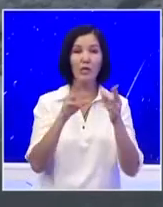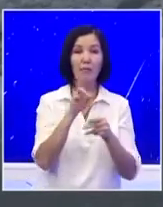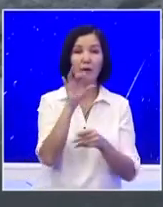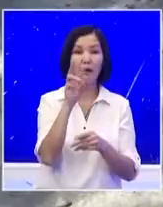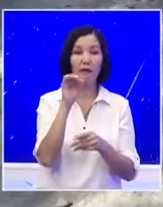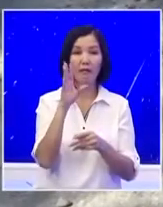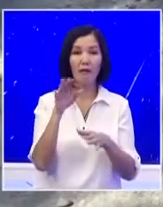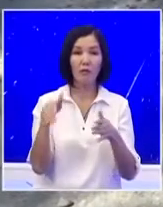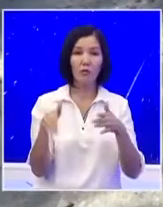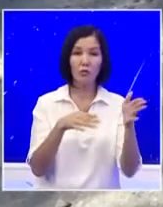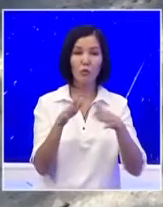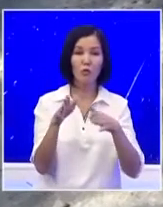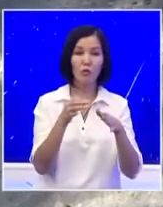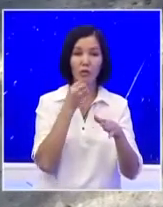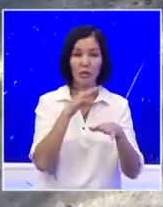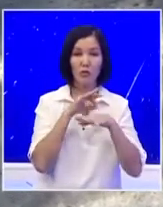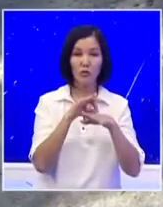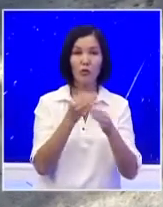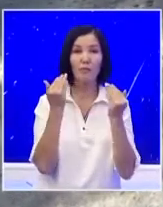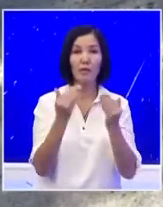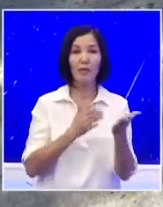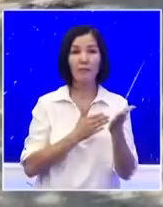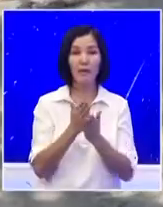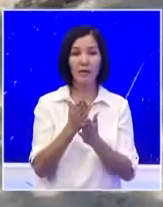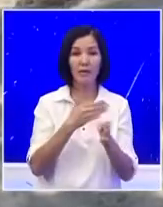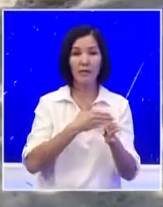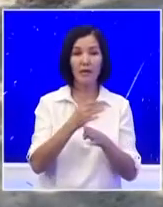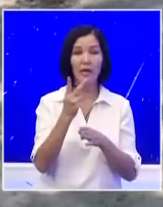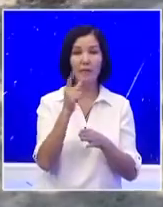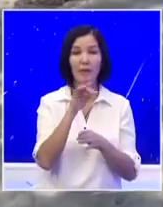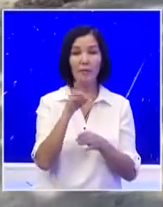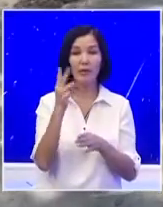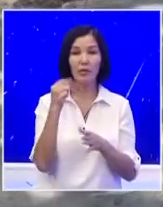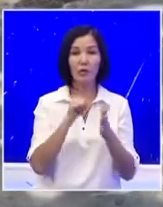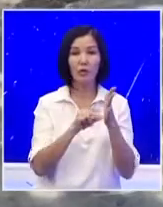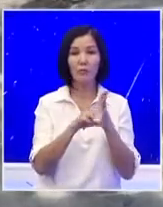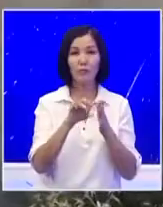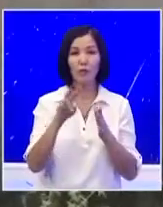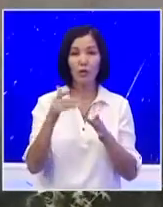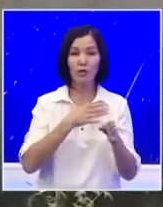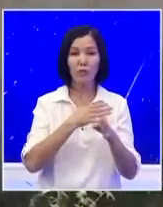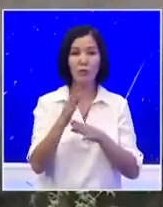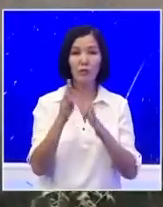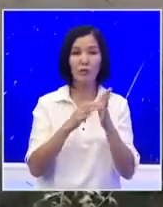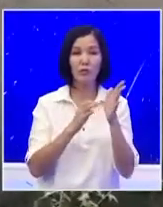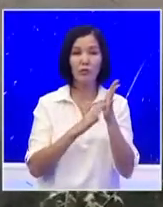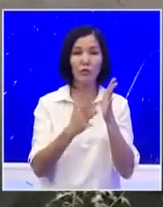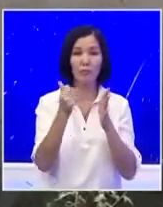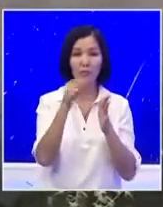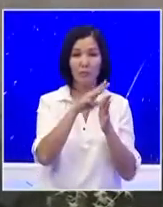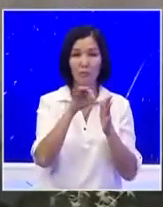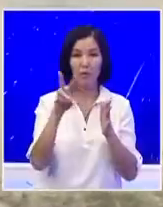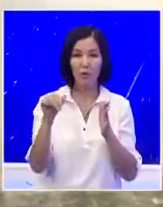ауданында жол құрылысы қарқынды жүруде. Биыл бұл бағытта 1 миллиард 260 миллион теңге бөлініпті. Оның 895 миллион